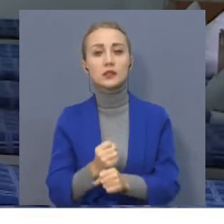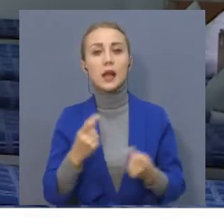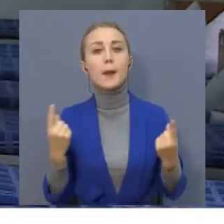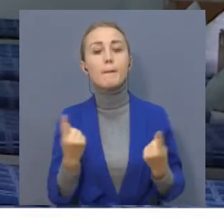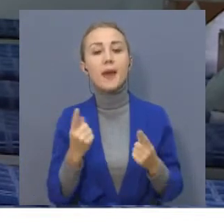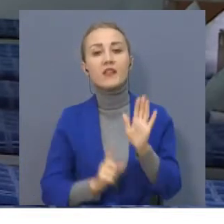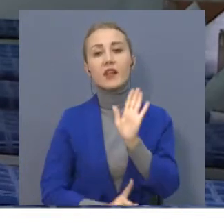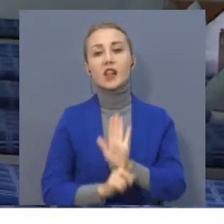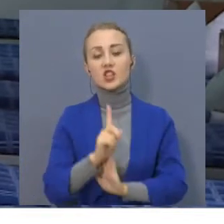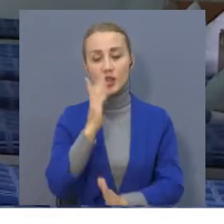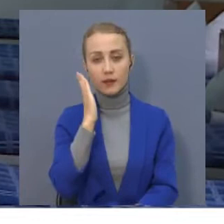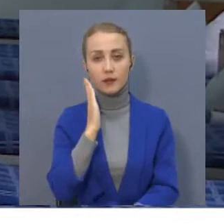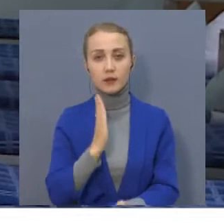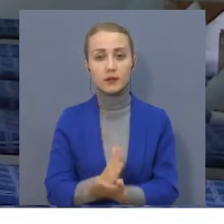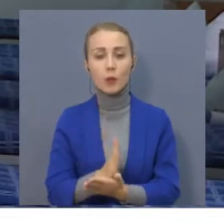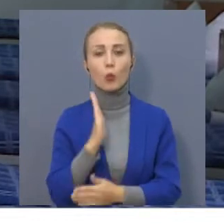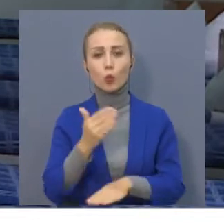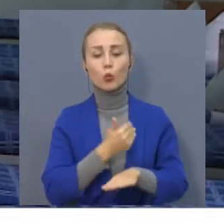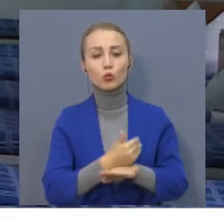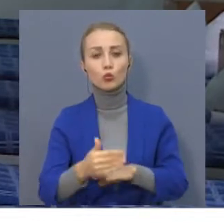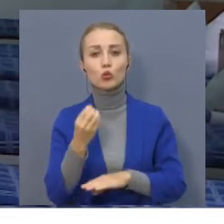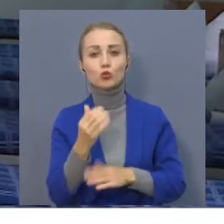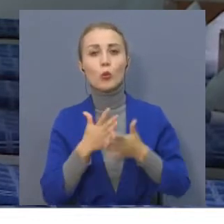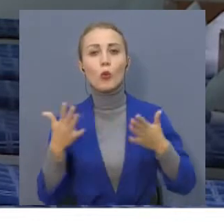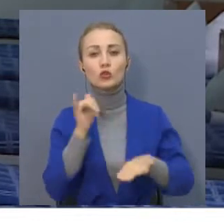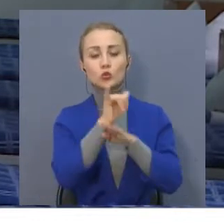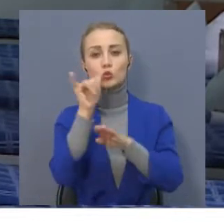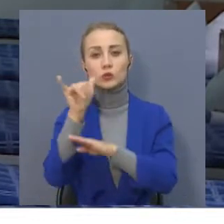Біз салалық реформа аясында бұл мәселеге көп көңіл бөліп отырмыз.